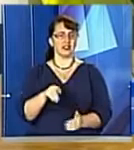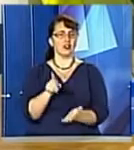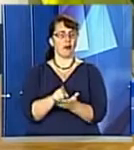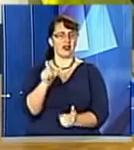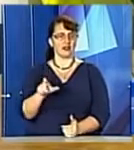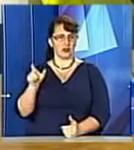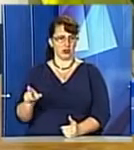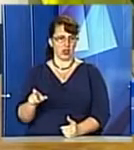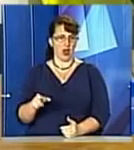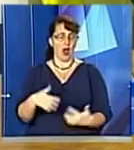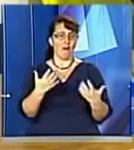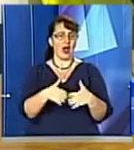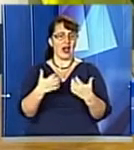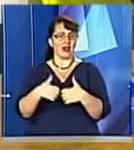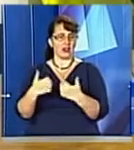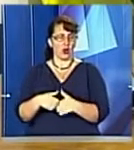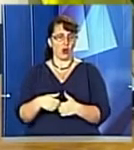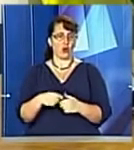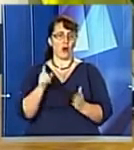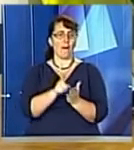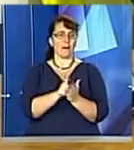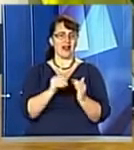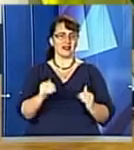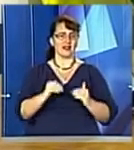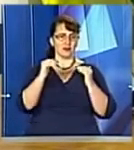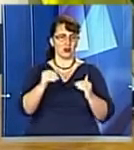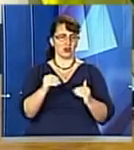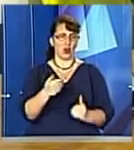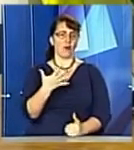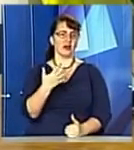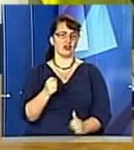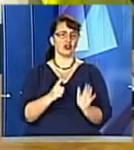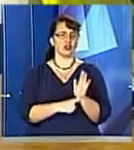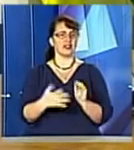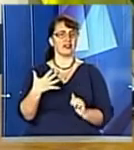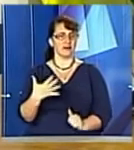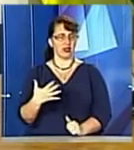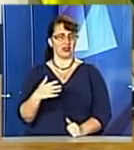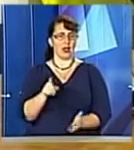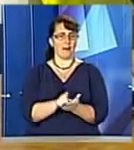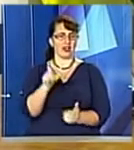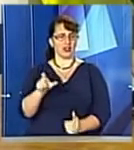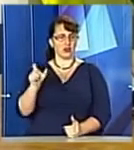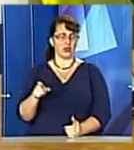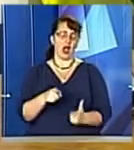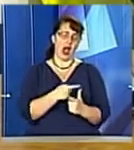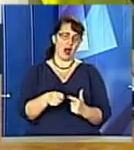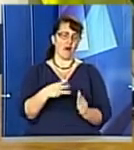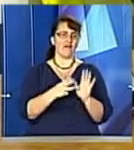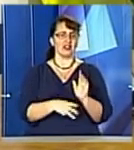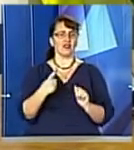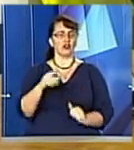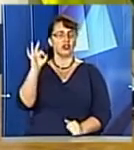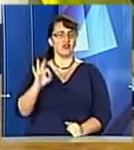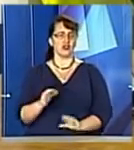результаті проведеного перерахунку розмір пенсії збільшився у 565 тисячах пенсіонерів або 81%